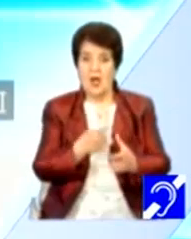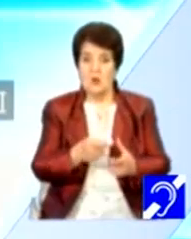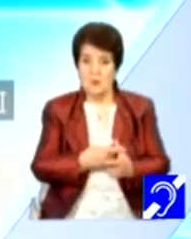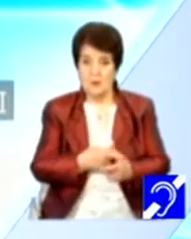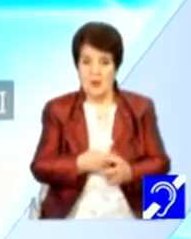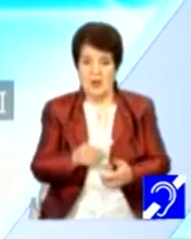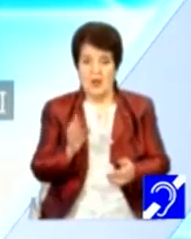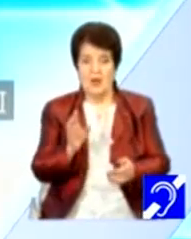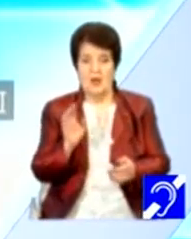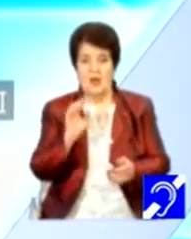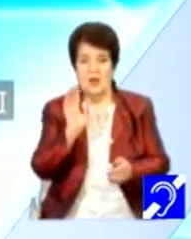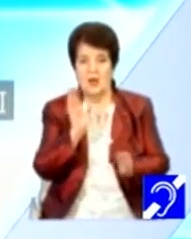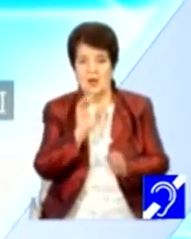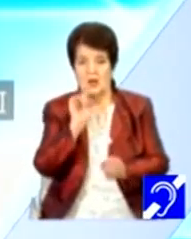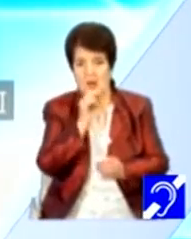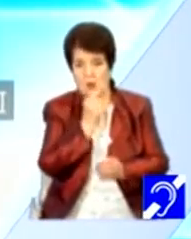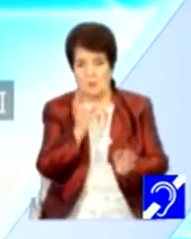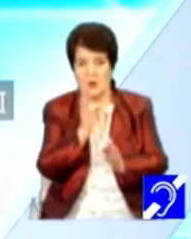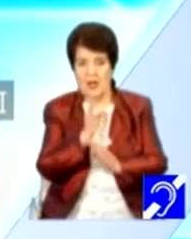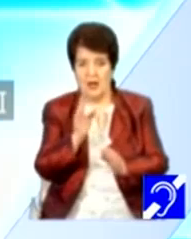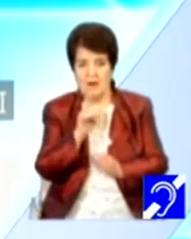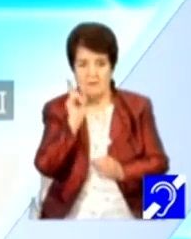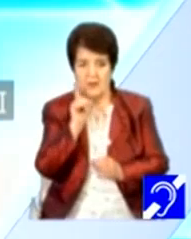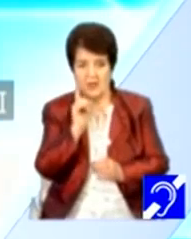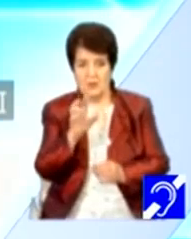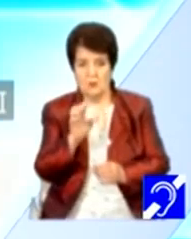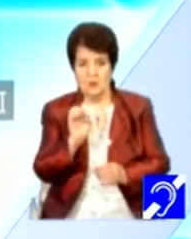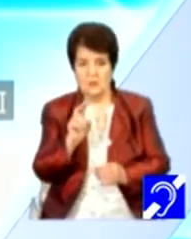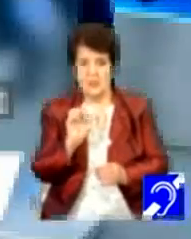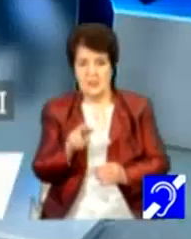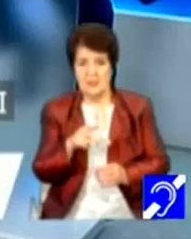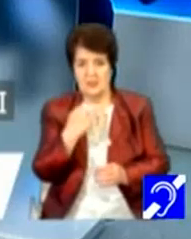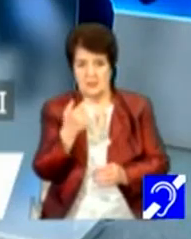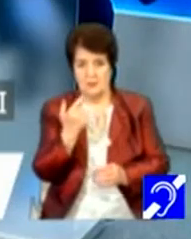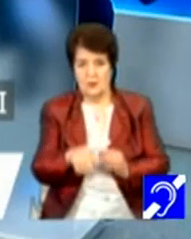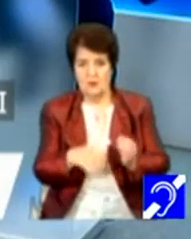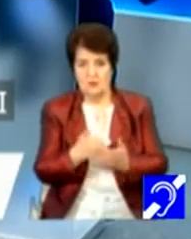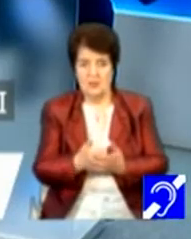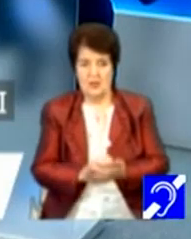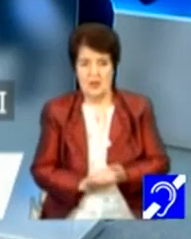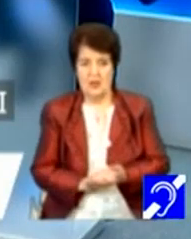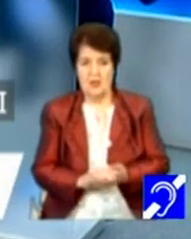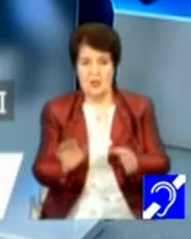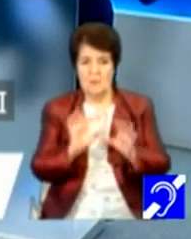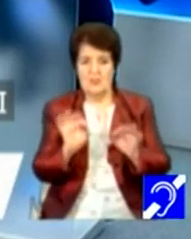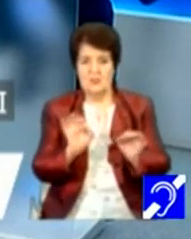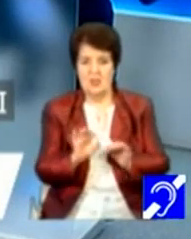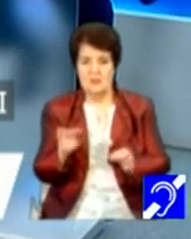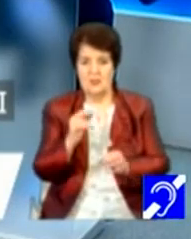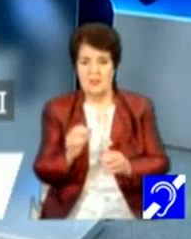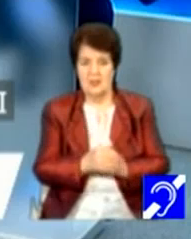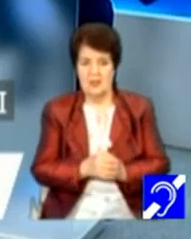Economie verde, sunteți în ton cu ce zice Bruxelles în general, cu Green Deal și cu toate mesajele de